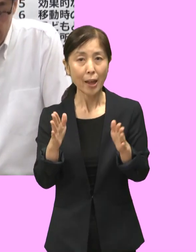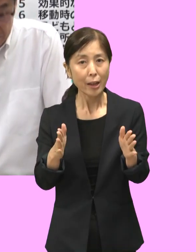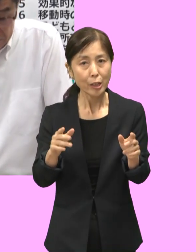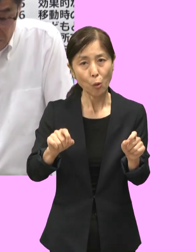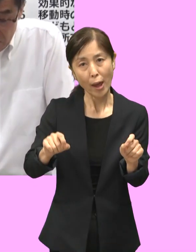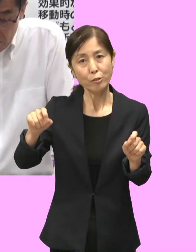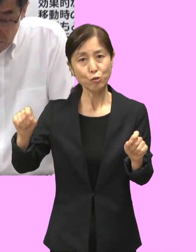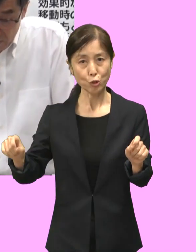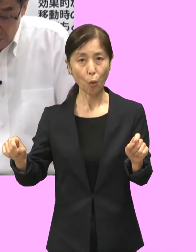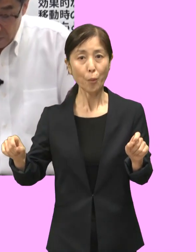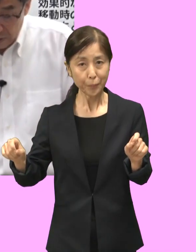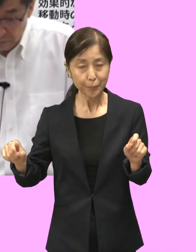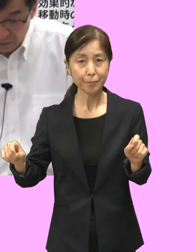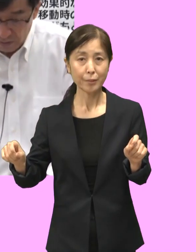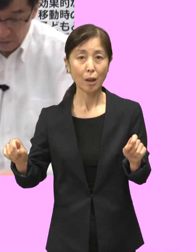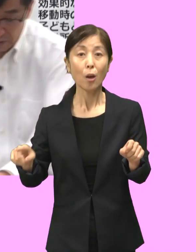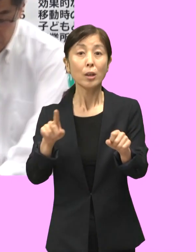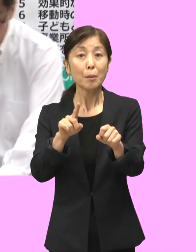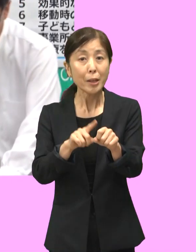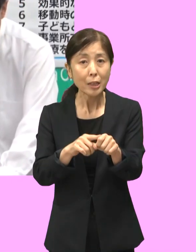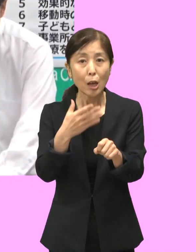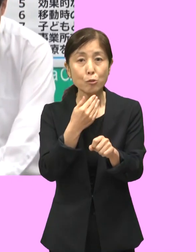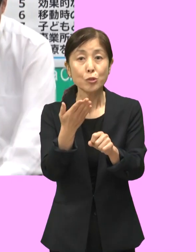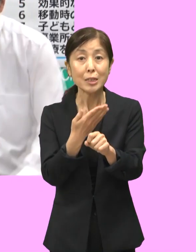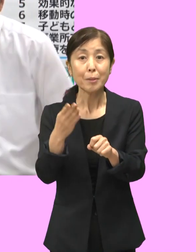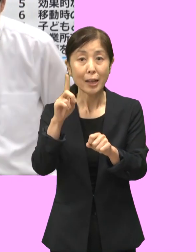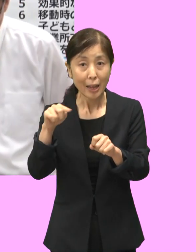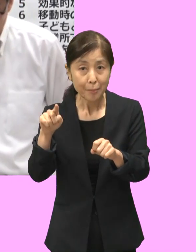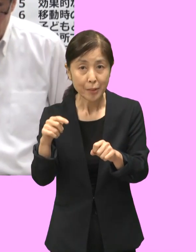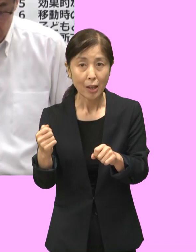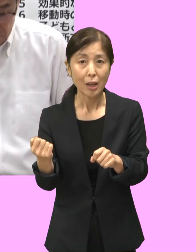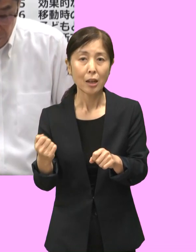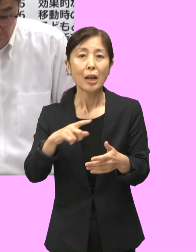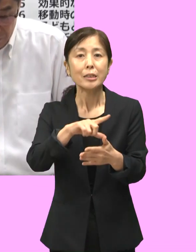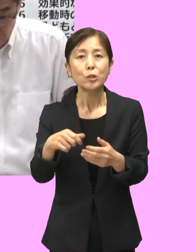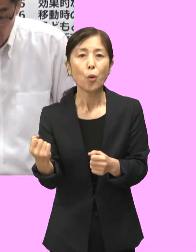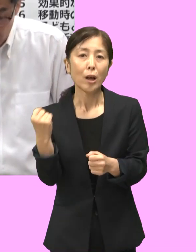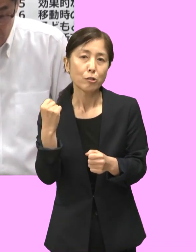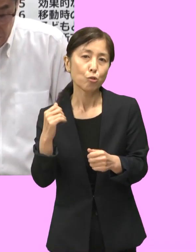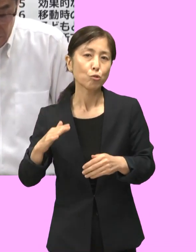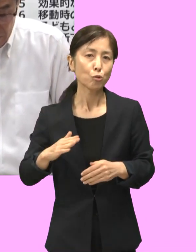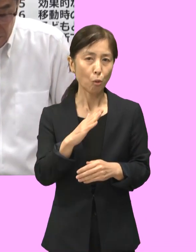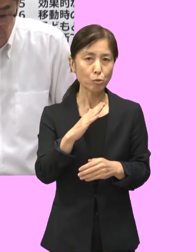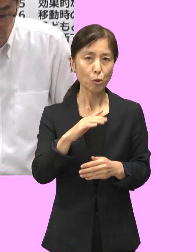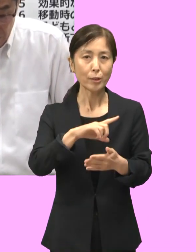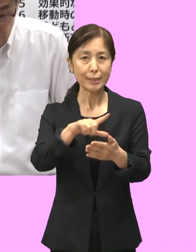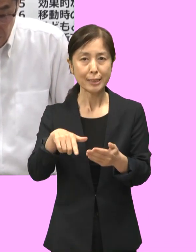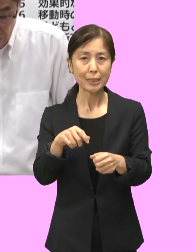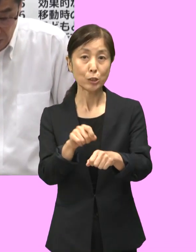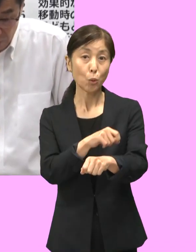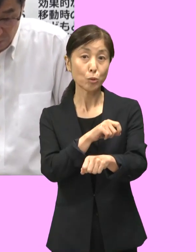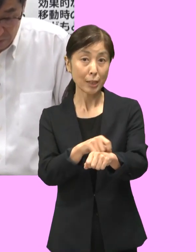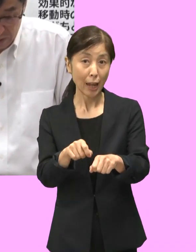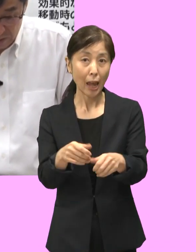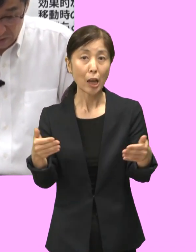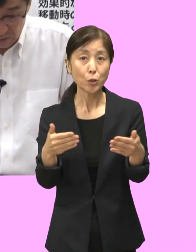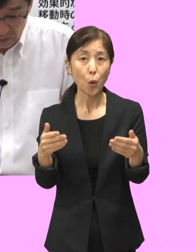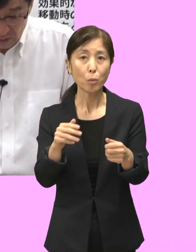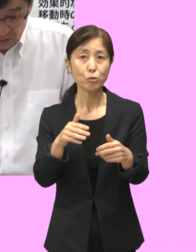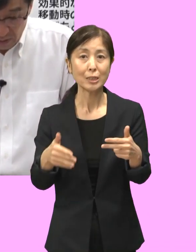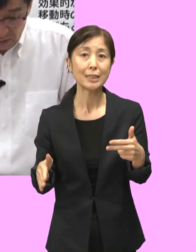延長になりました。このために福島県地方活力向上地域特定業務